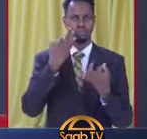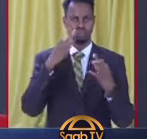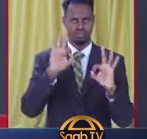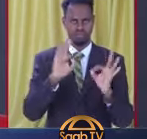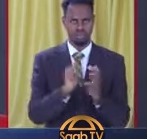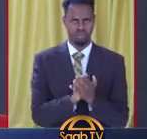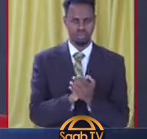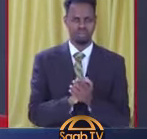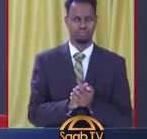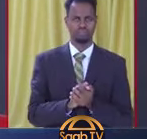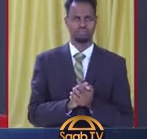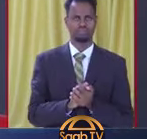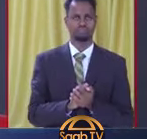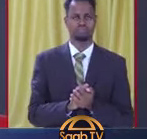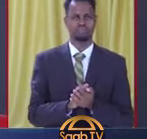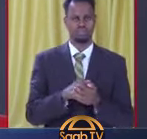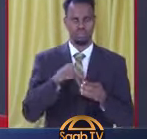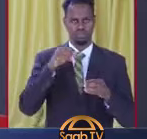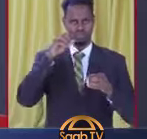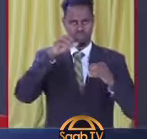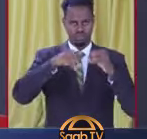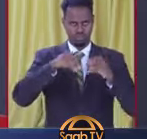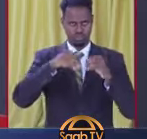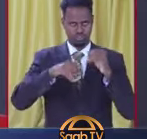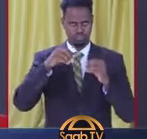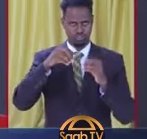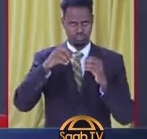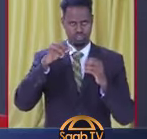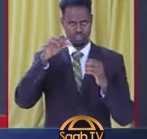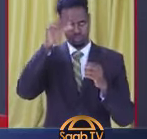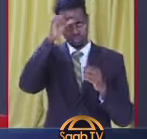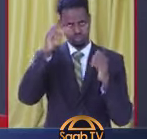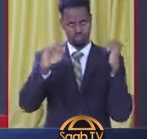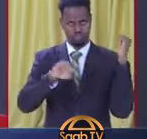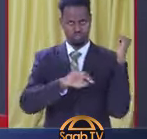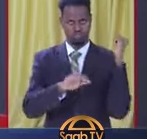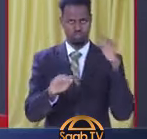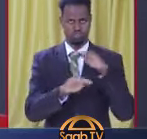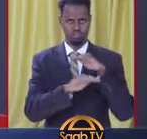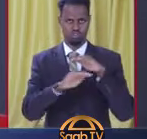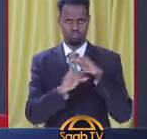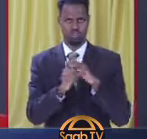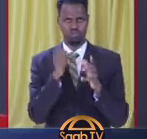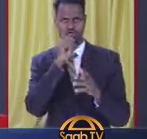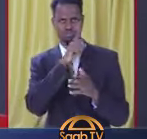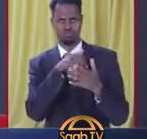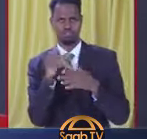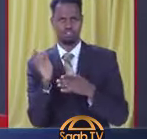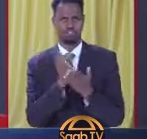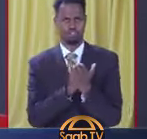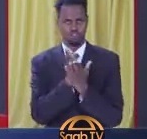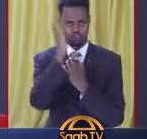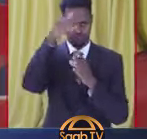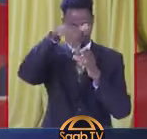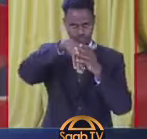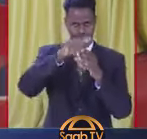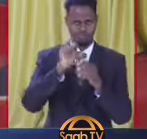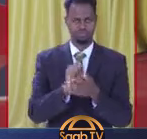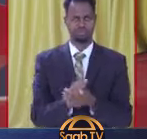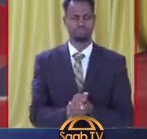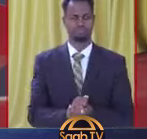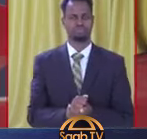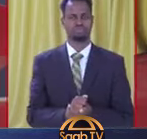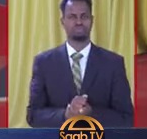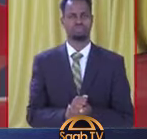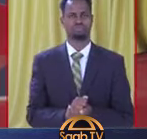furayaa doorashadii dowladaha hoose ay isku dhufanaa waa ka saaray taas baa loo gudbiyay